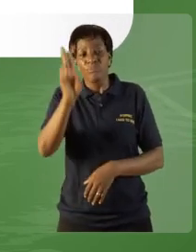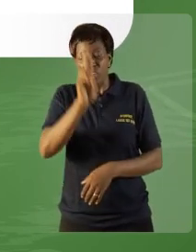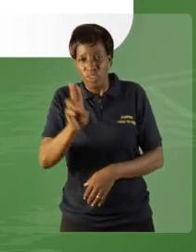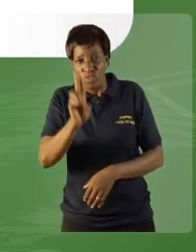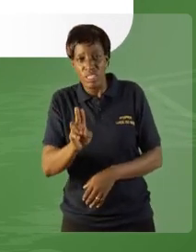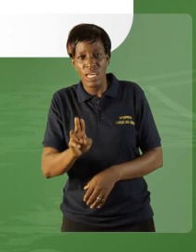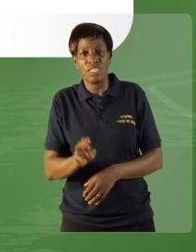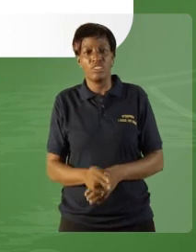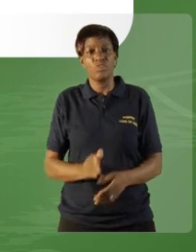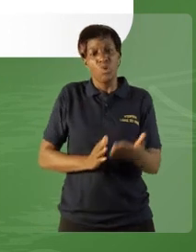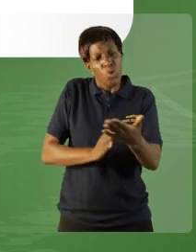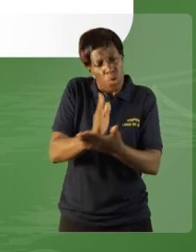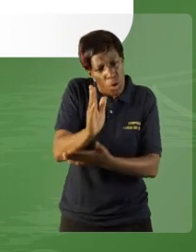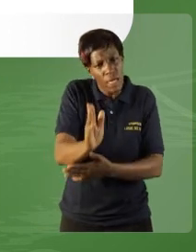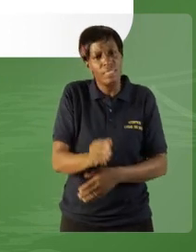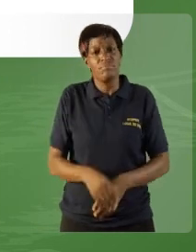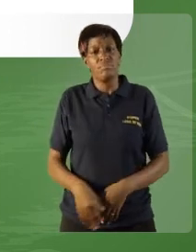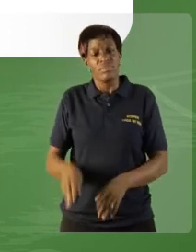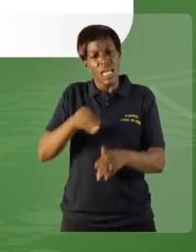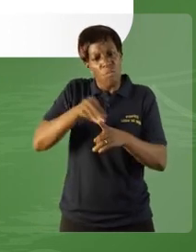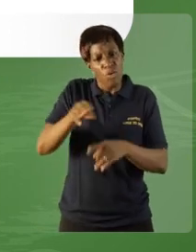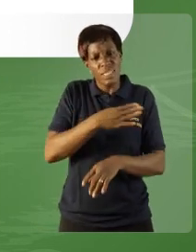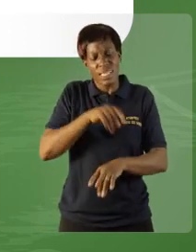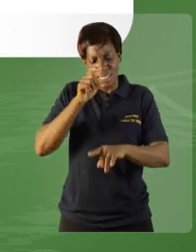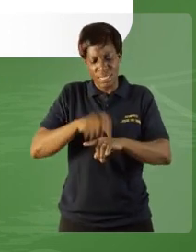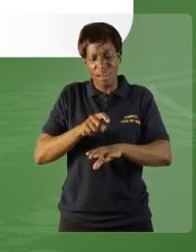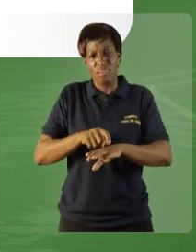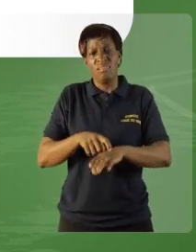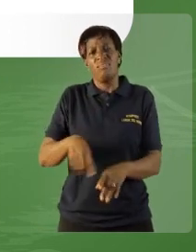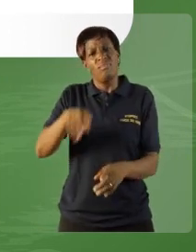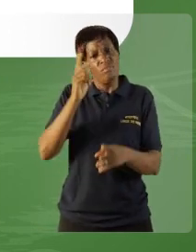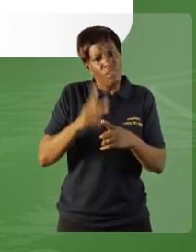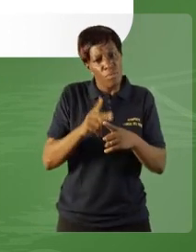usage correct des modes et temps verbaux.